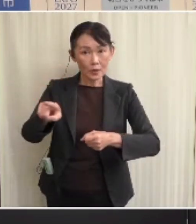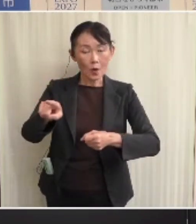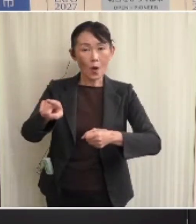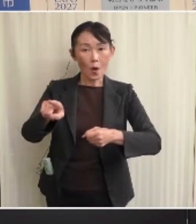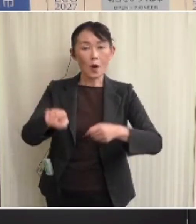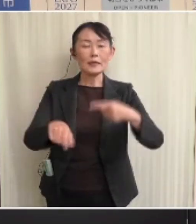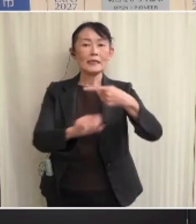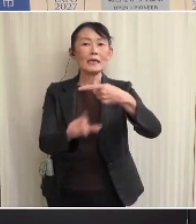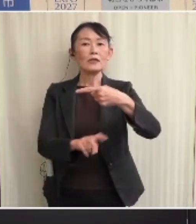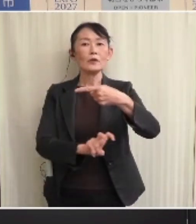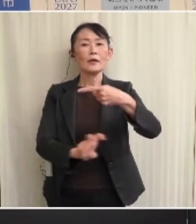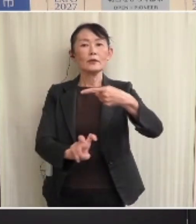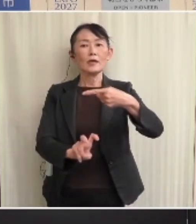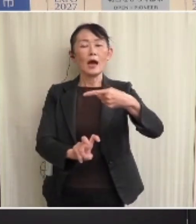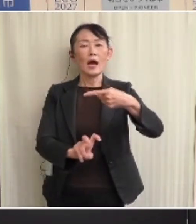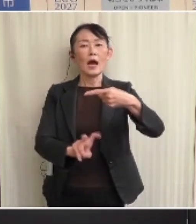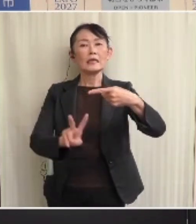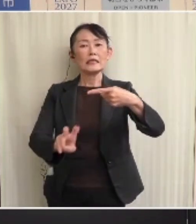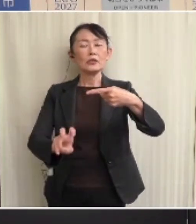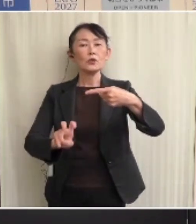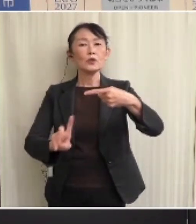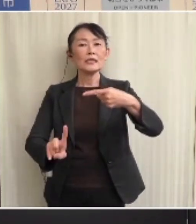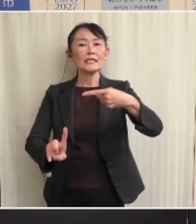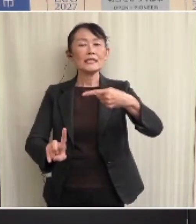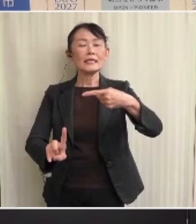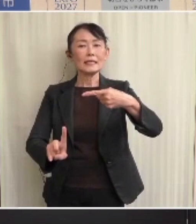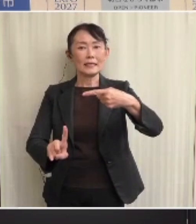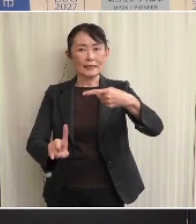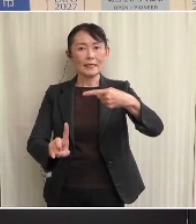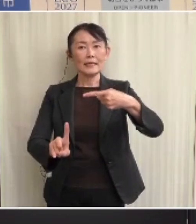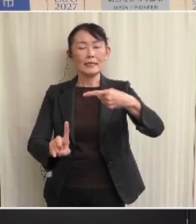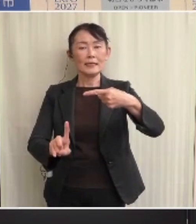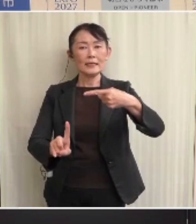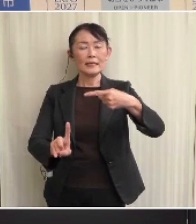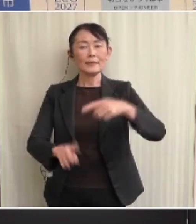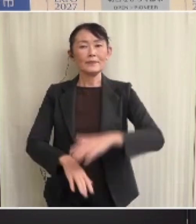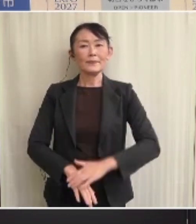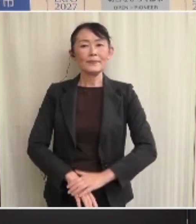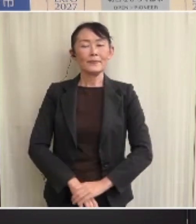月20日と、21日にはですね、